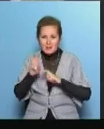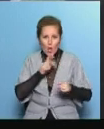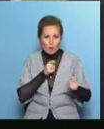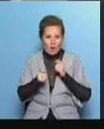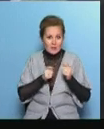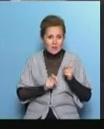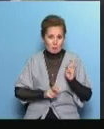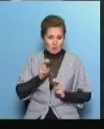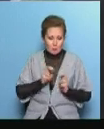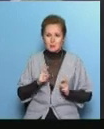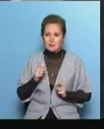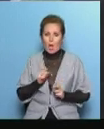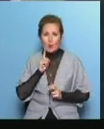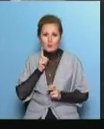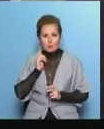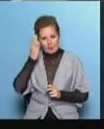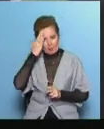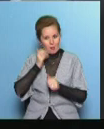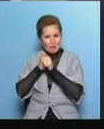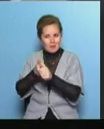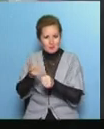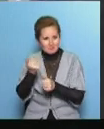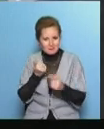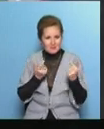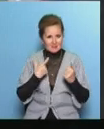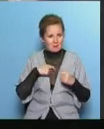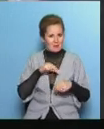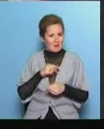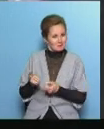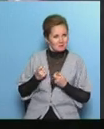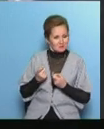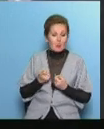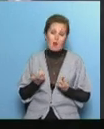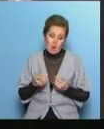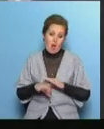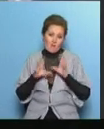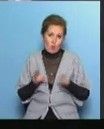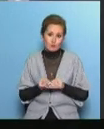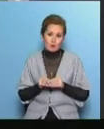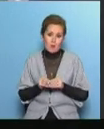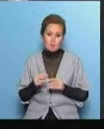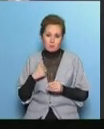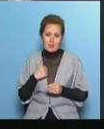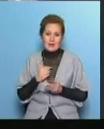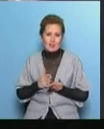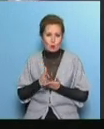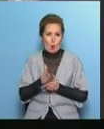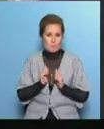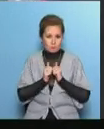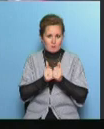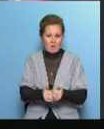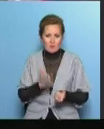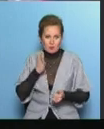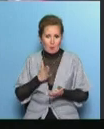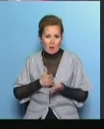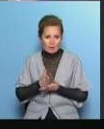руководители предприятий за юными талантами, за изобретателями. А вообще, так как мы идем в направлении цифровой экономики